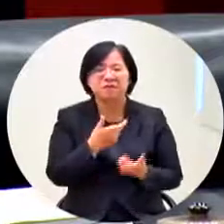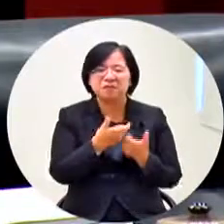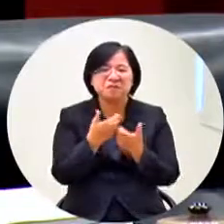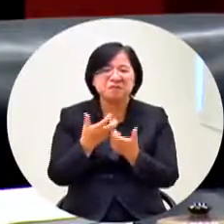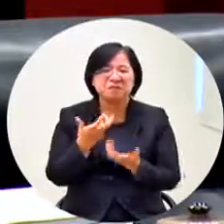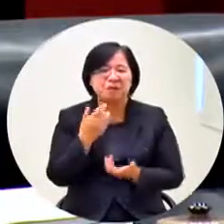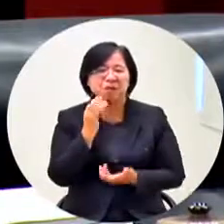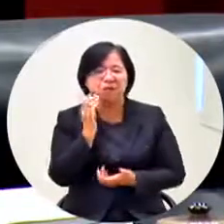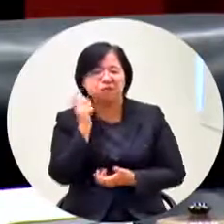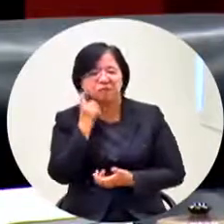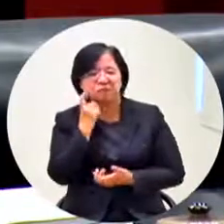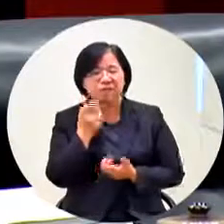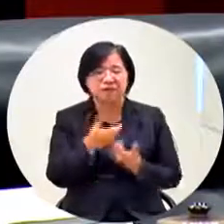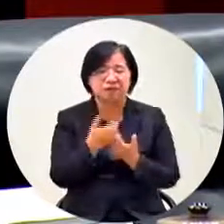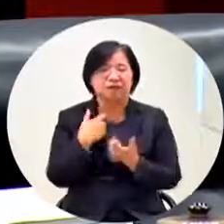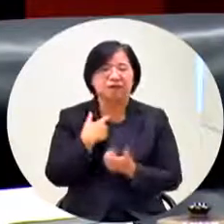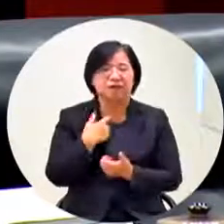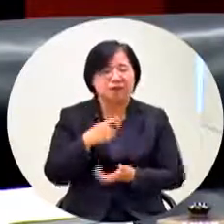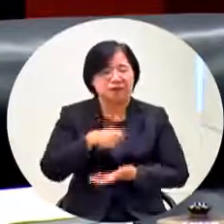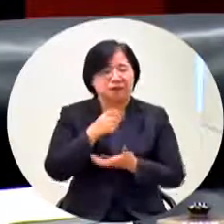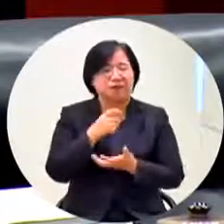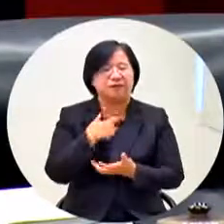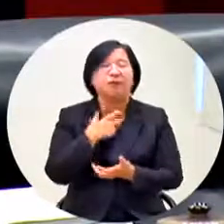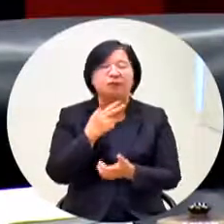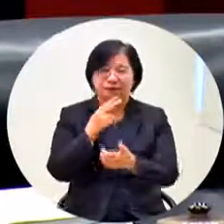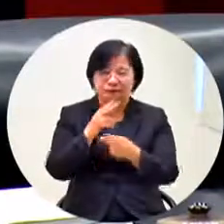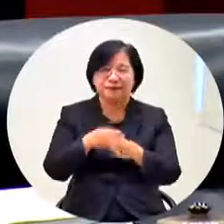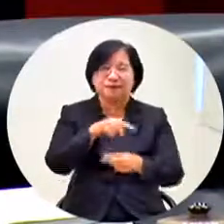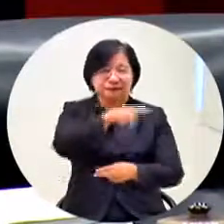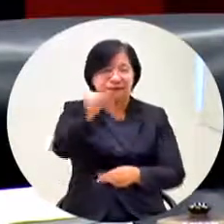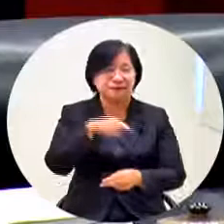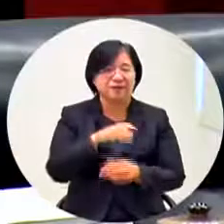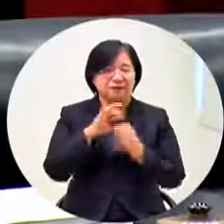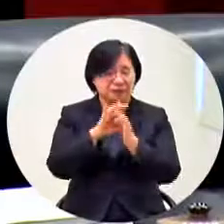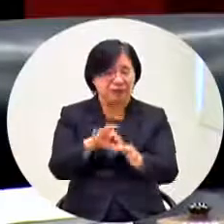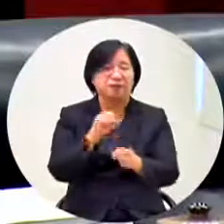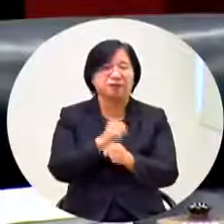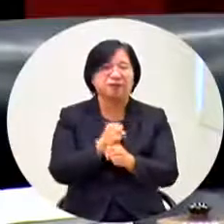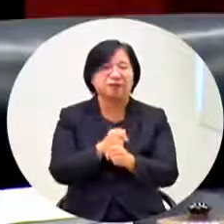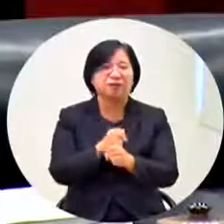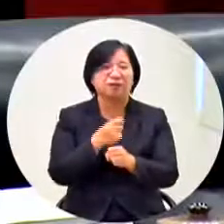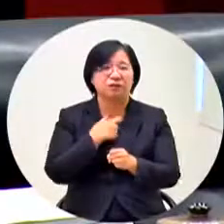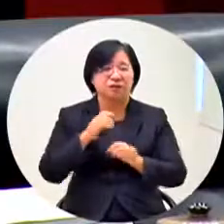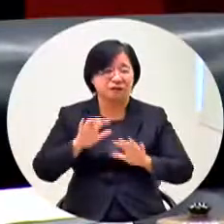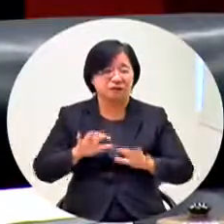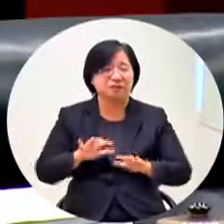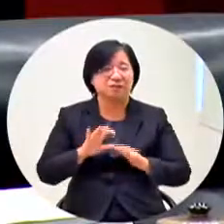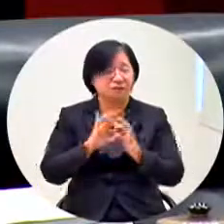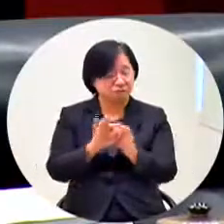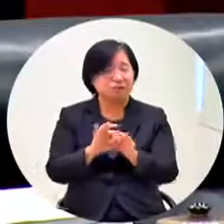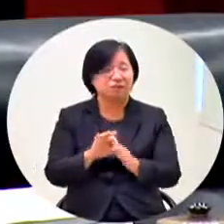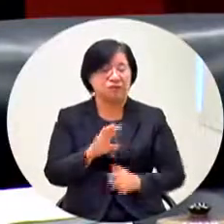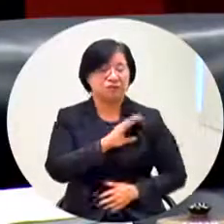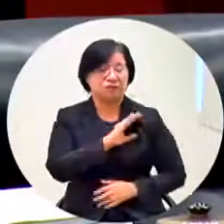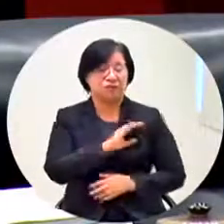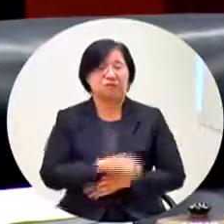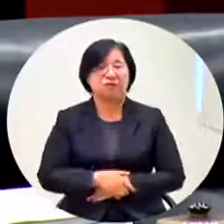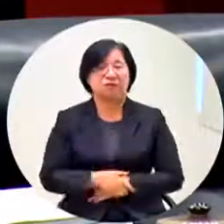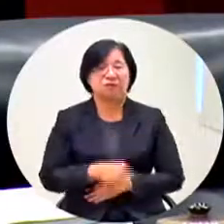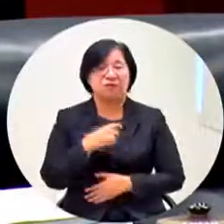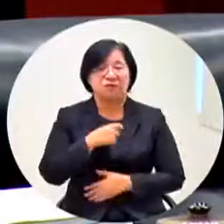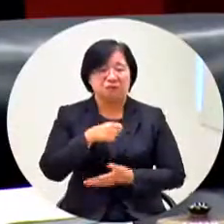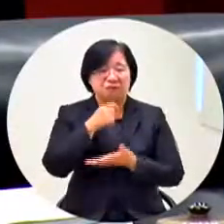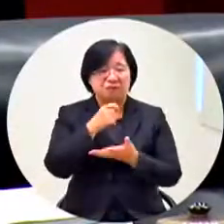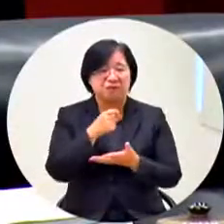有了。好，那我选择相信你们延续性的工作，因为我今天讲的都是延续性的，我也不敢提有重